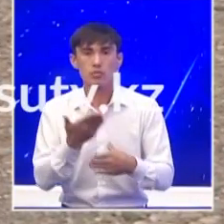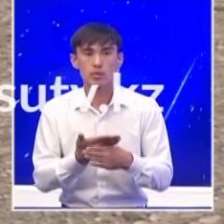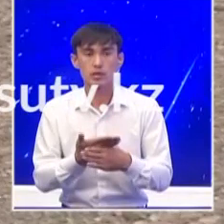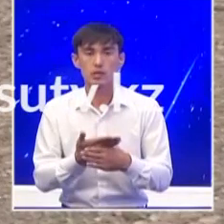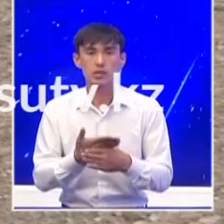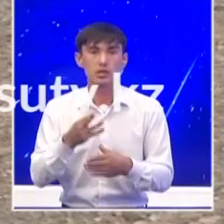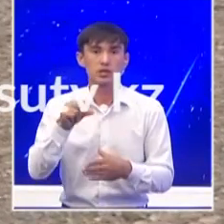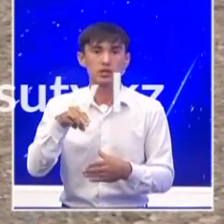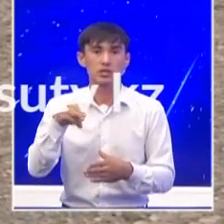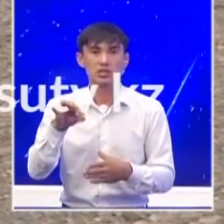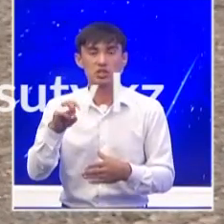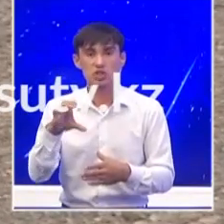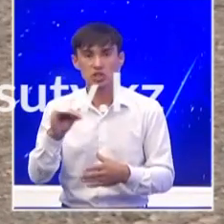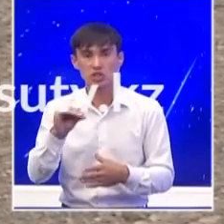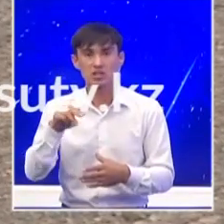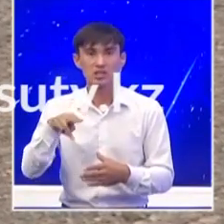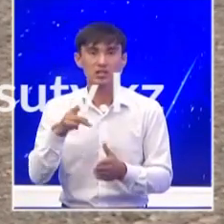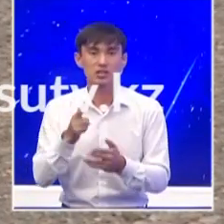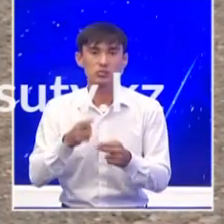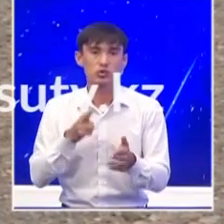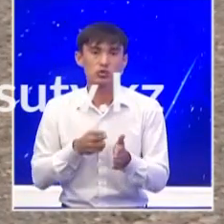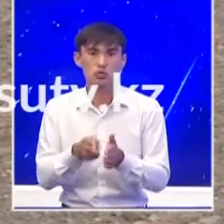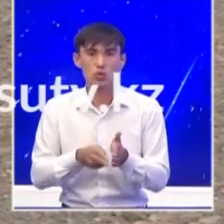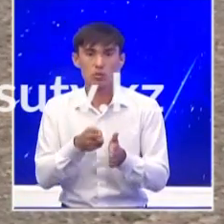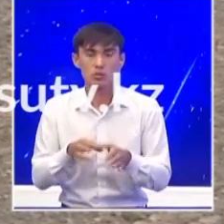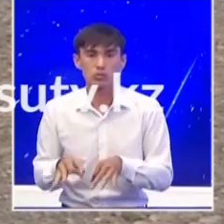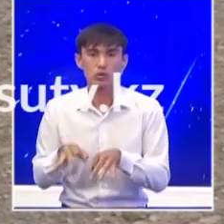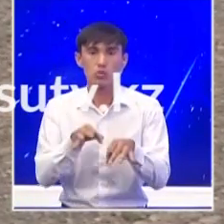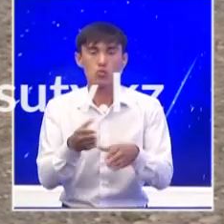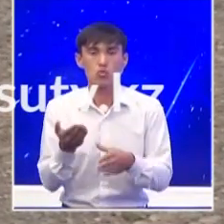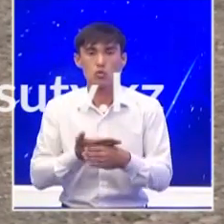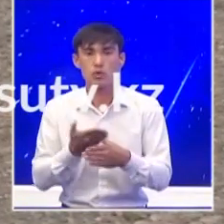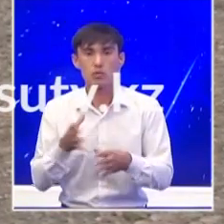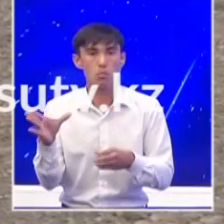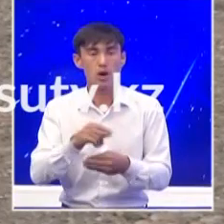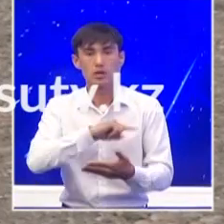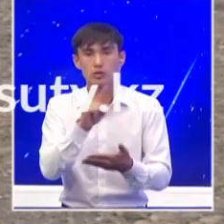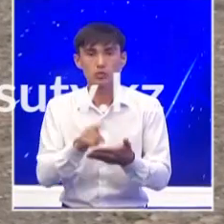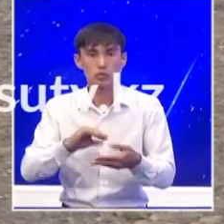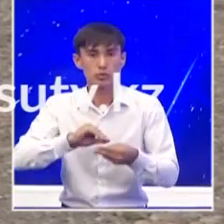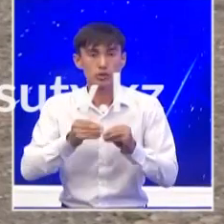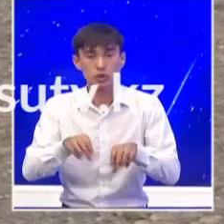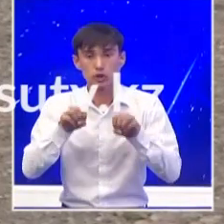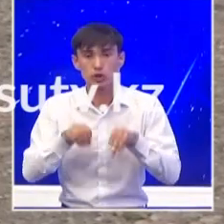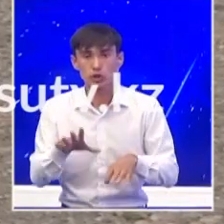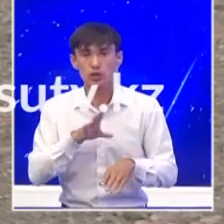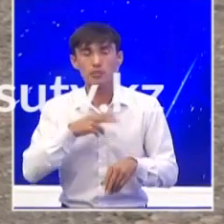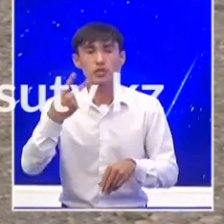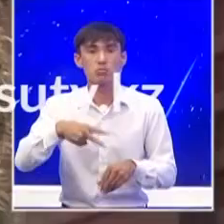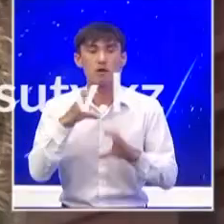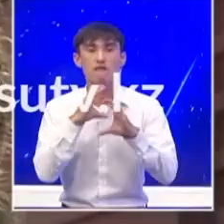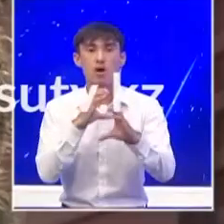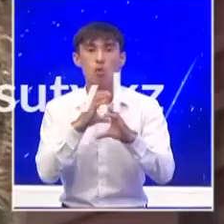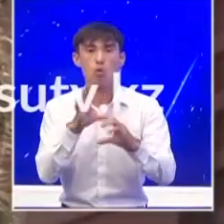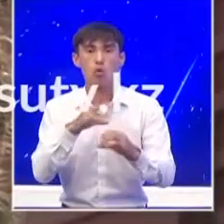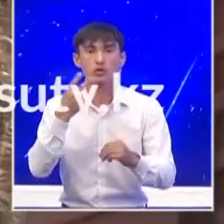КТЖ, КТТ теміржол тасымалдау көмегімен осы біздің қойған сұрақтардың бәрі қосылып шешіліп 20 вагон